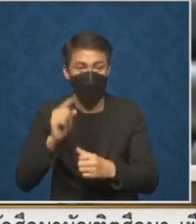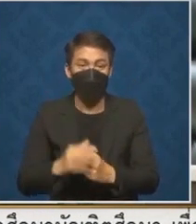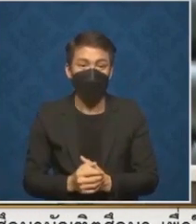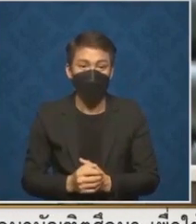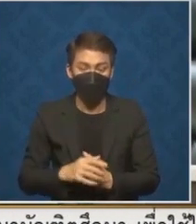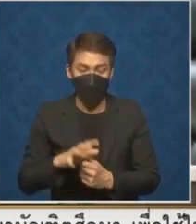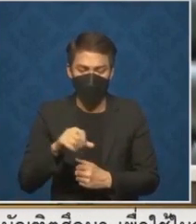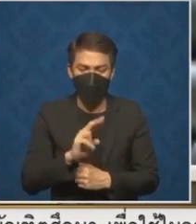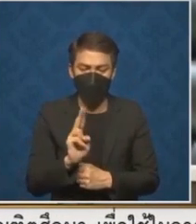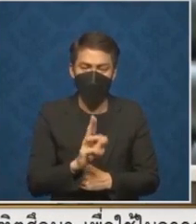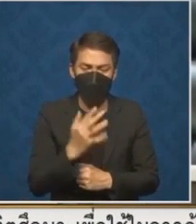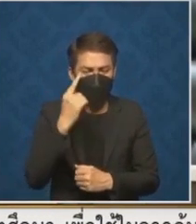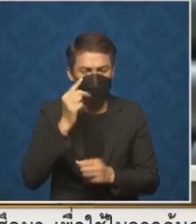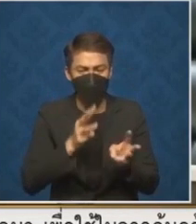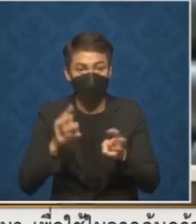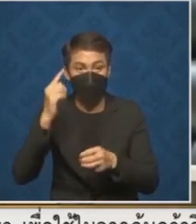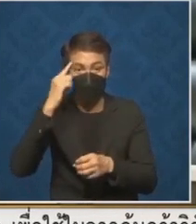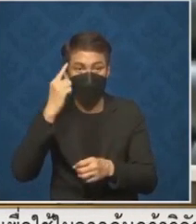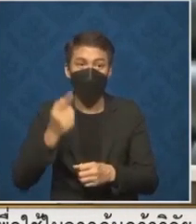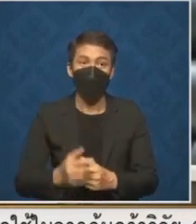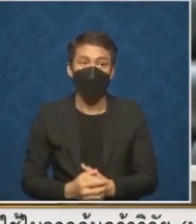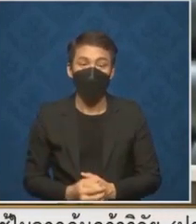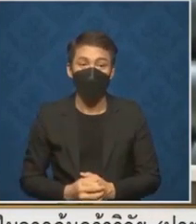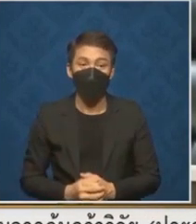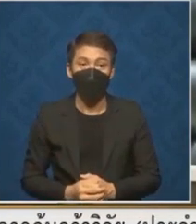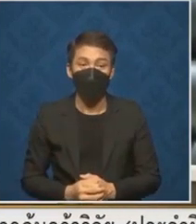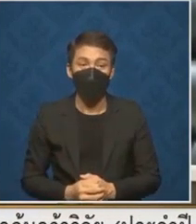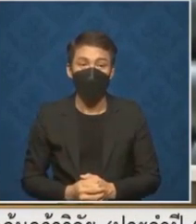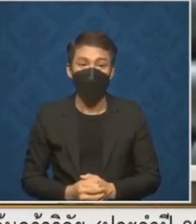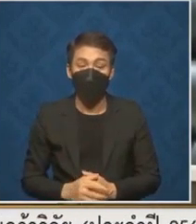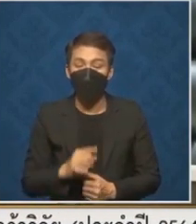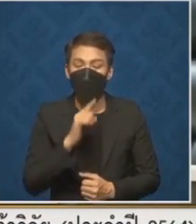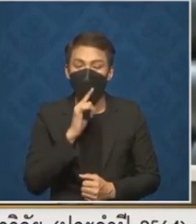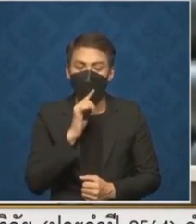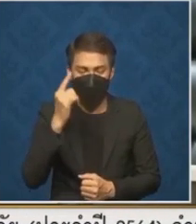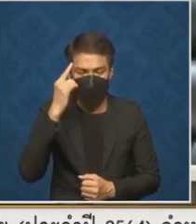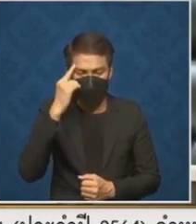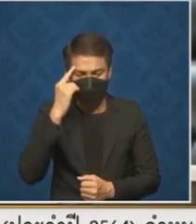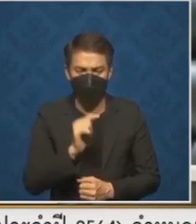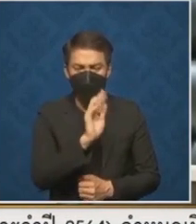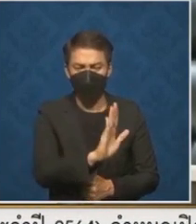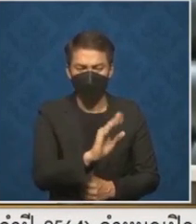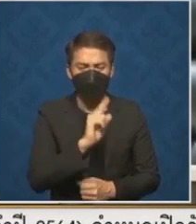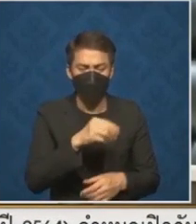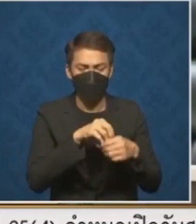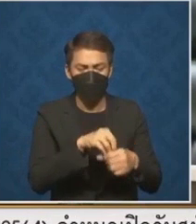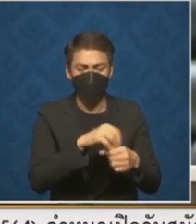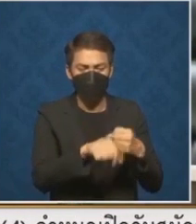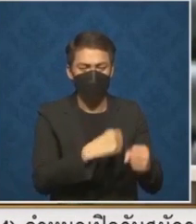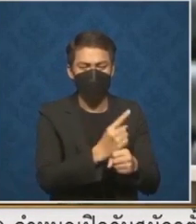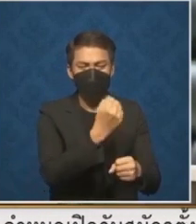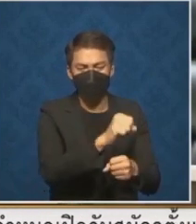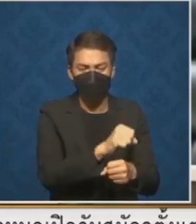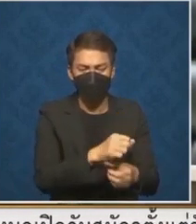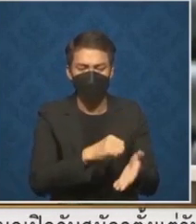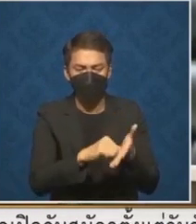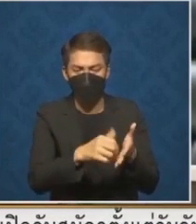ใช้แต่น่จะมีวิธีคิดเพระถ้าท่านปล่อยไ้อยางนี้แล้วคิแบท่านเี่ให้ทานอยู่อีกสิบปีทานก็แ้ปัหาที่ด